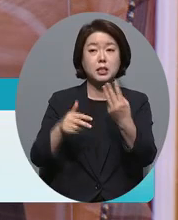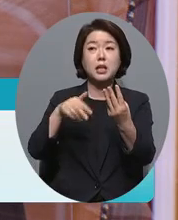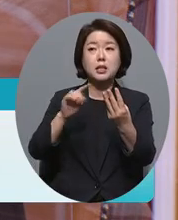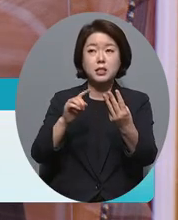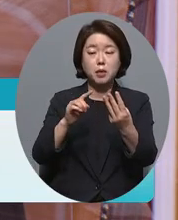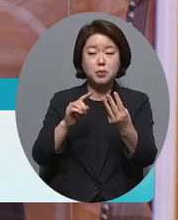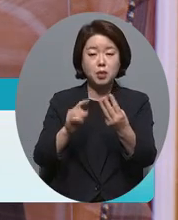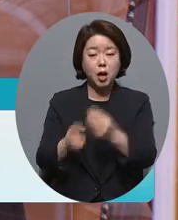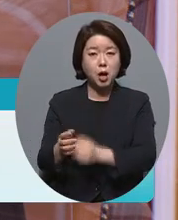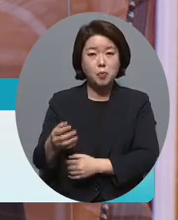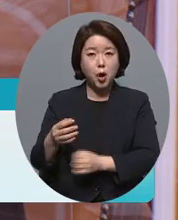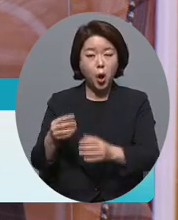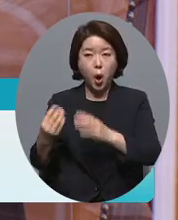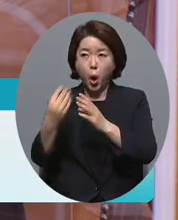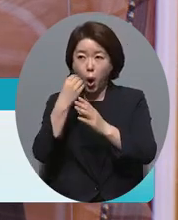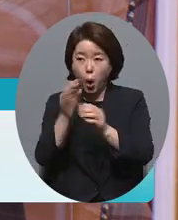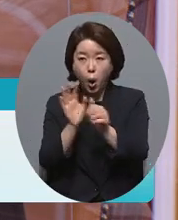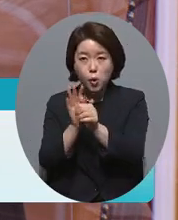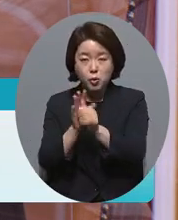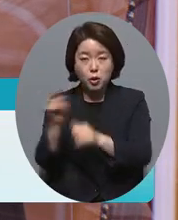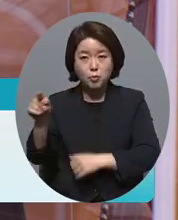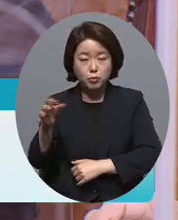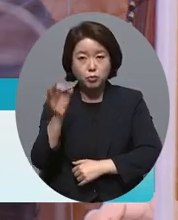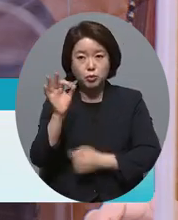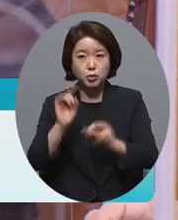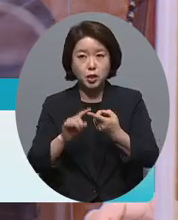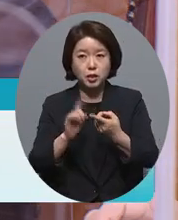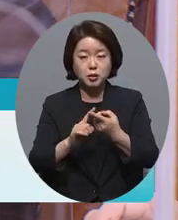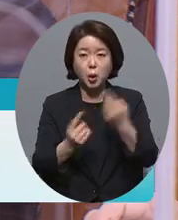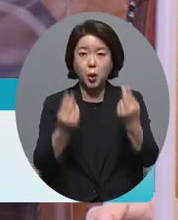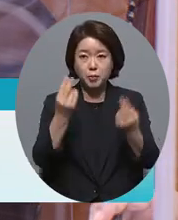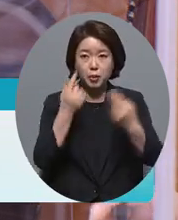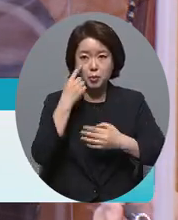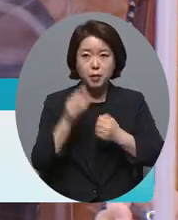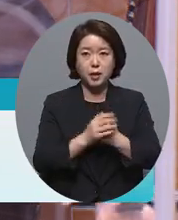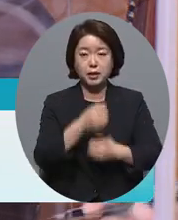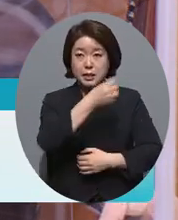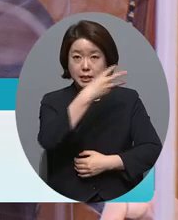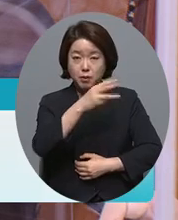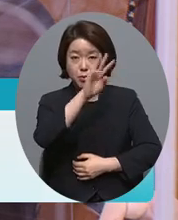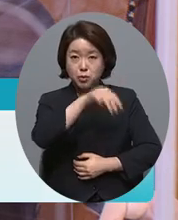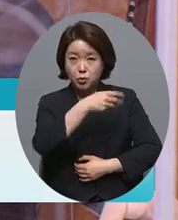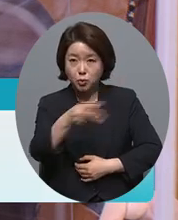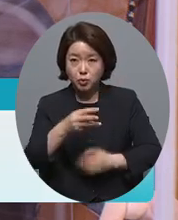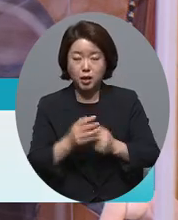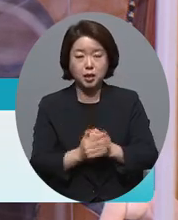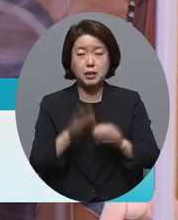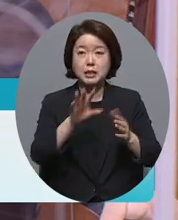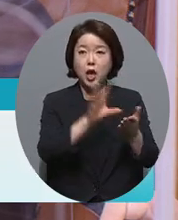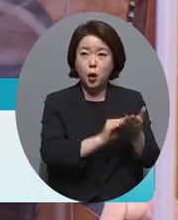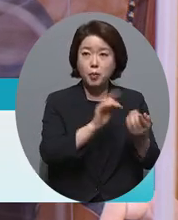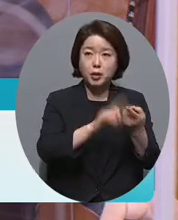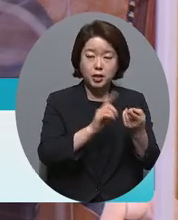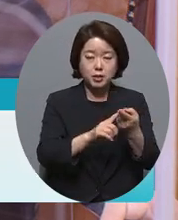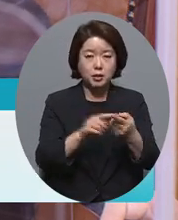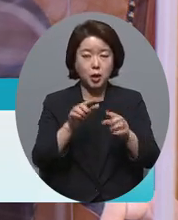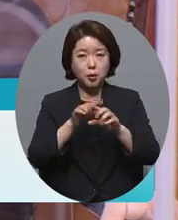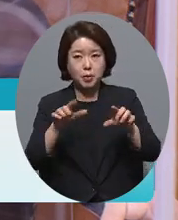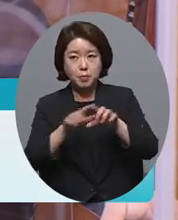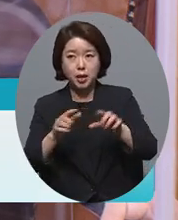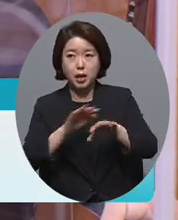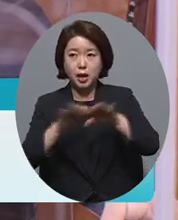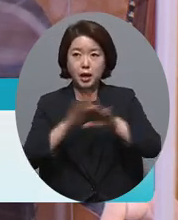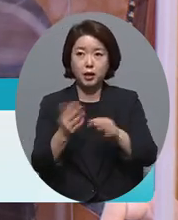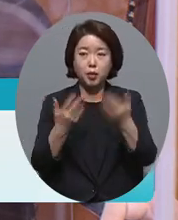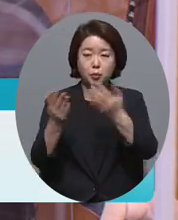사건과 비교를 해서 설명을 한번 해 드리도록 하겠습니다 삼성과 롯데가 현안에 대해서 미련 해결을 위해서 박근혜 전